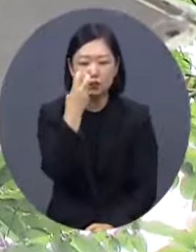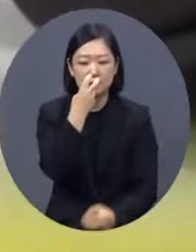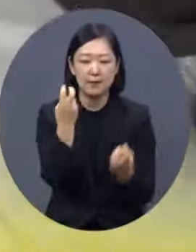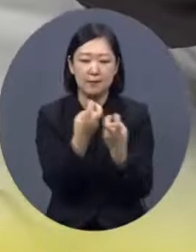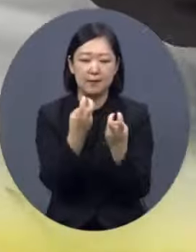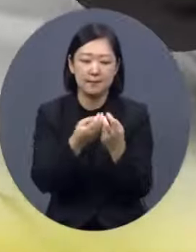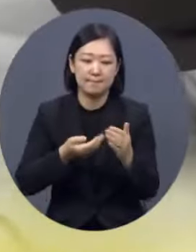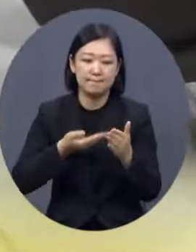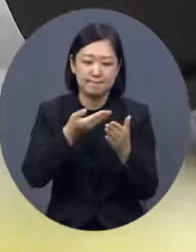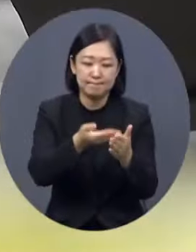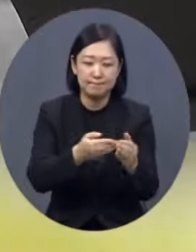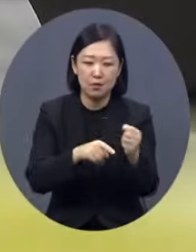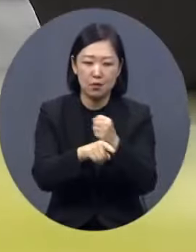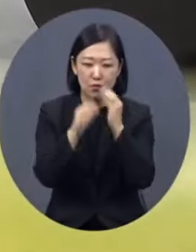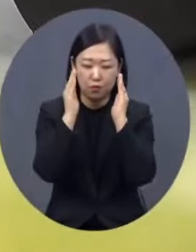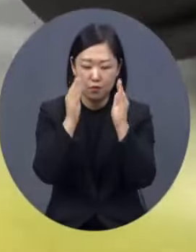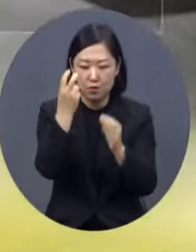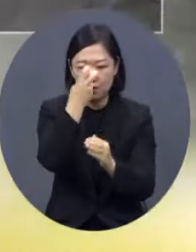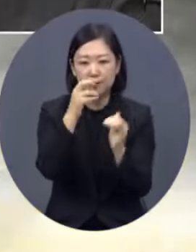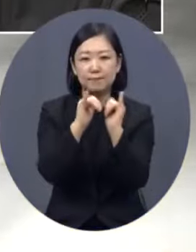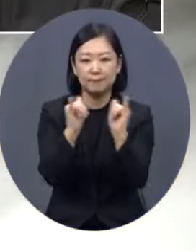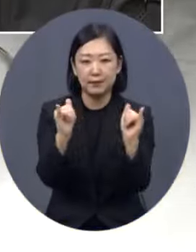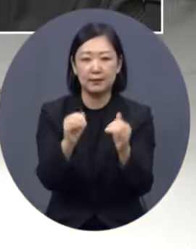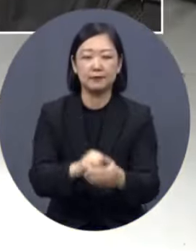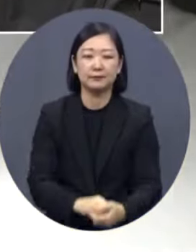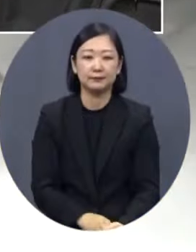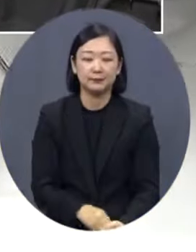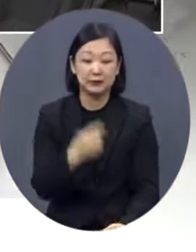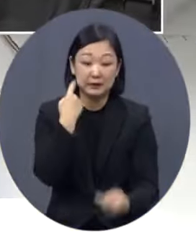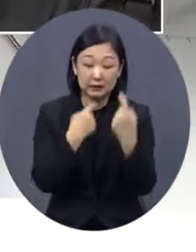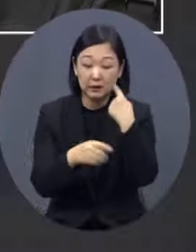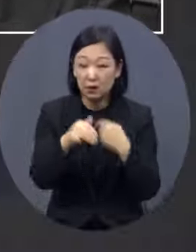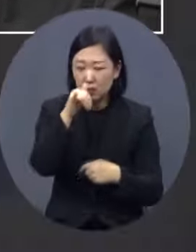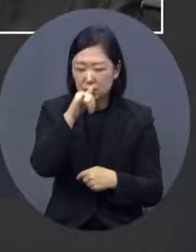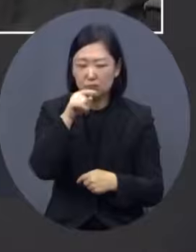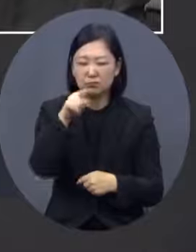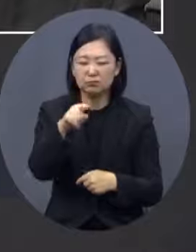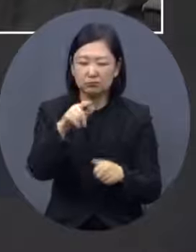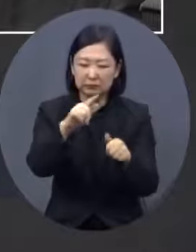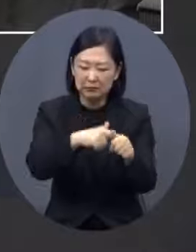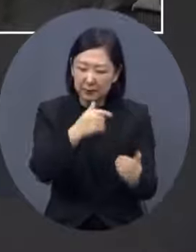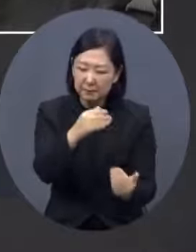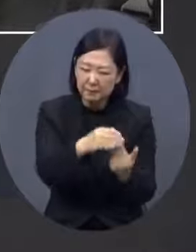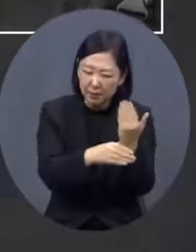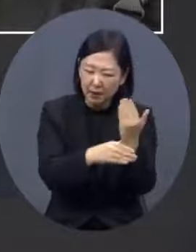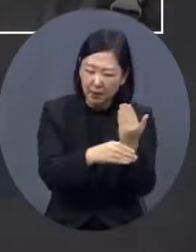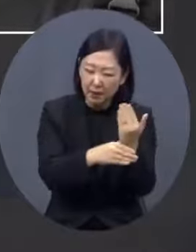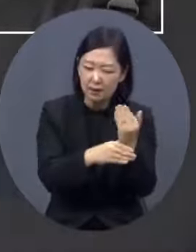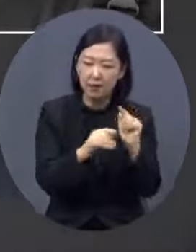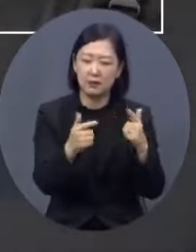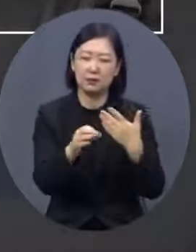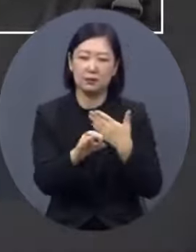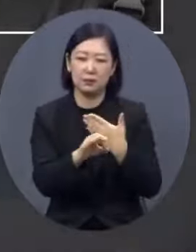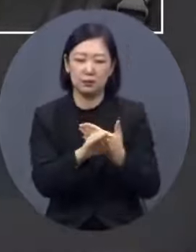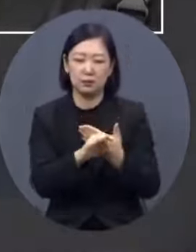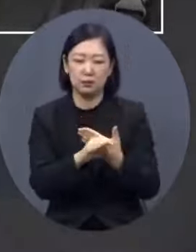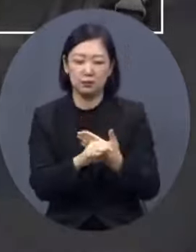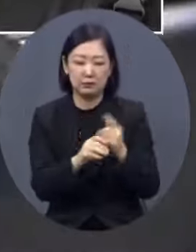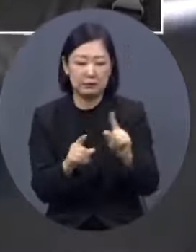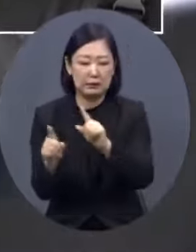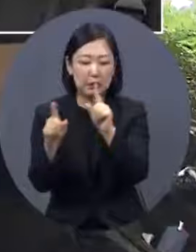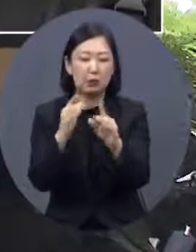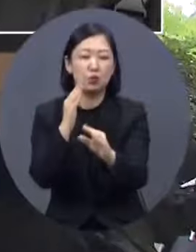제시하는 과학 수사관입니다 상처가 있더라도 그게 뭐 자연적으로 발생할 수 있는 것인지 아면